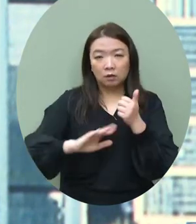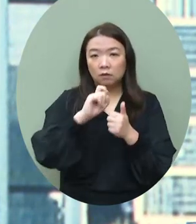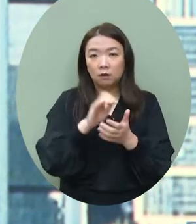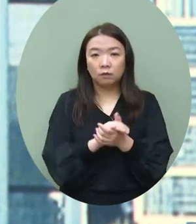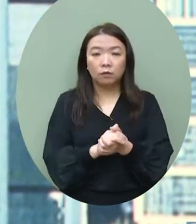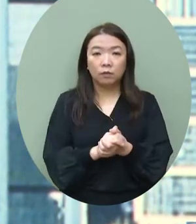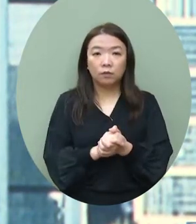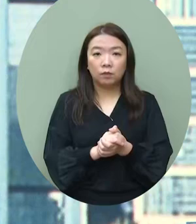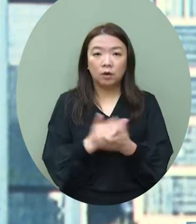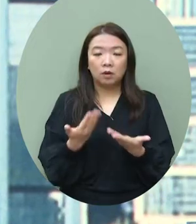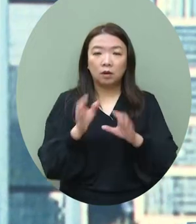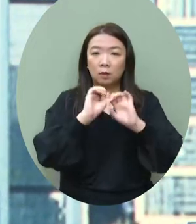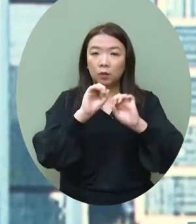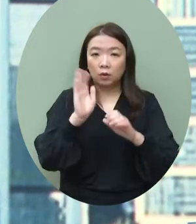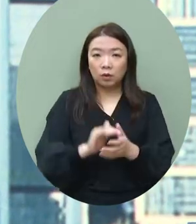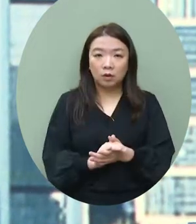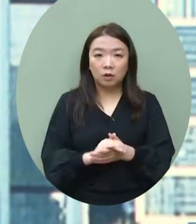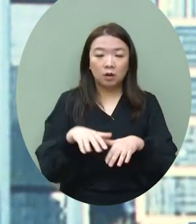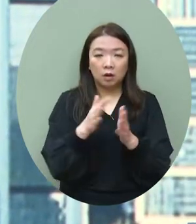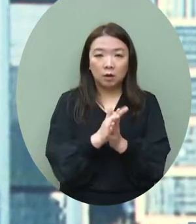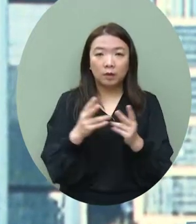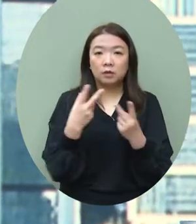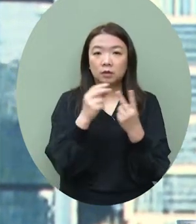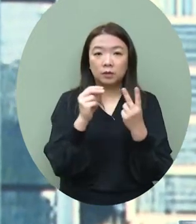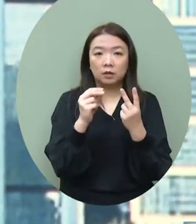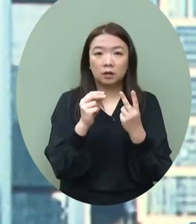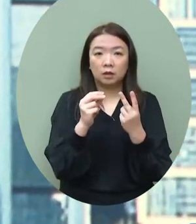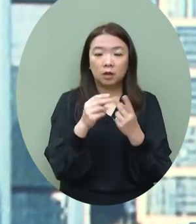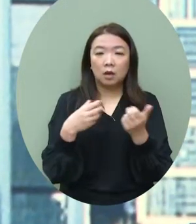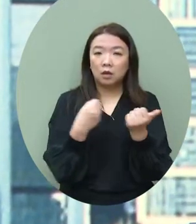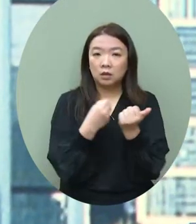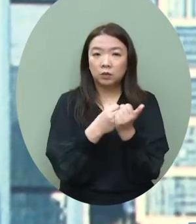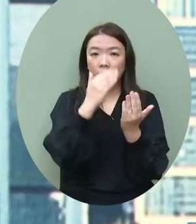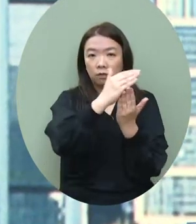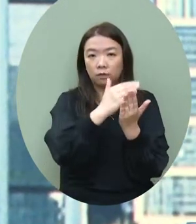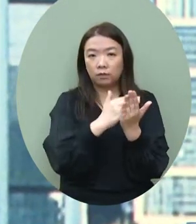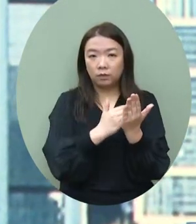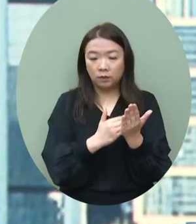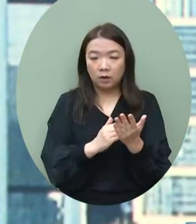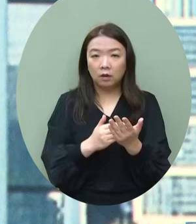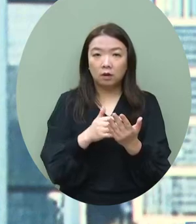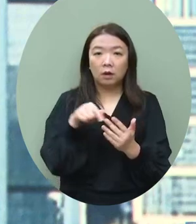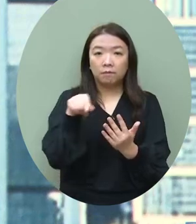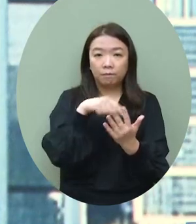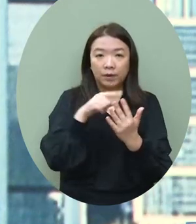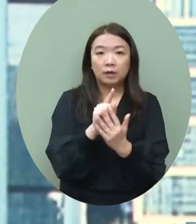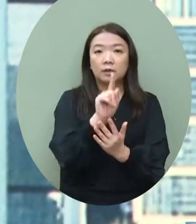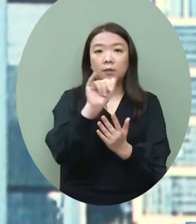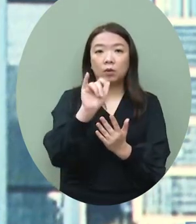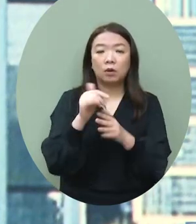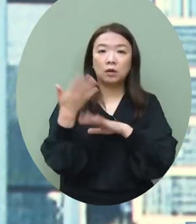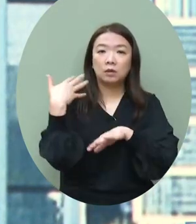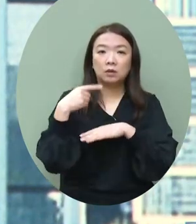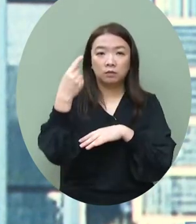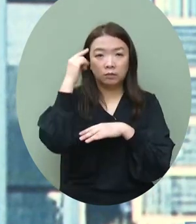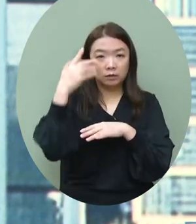度同大家匯報咧，就係一共有27項嘅支援嘅措施啦，其中16項已經喺過去幾日，